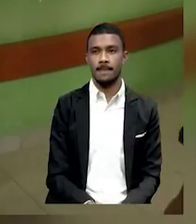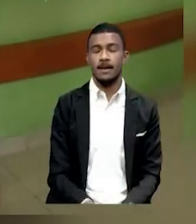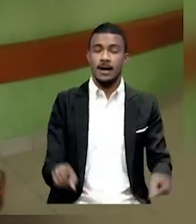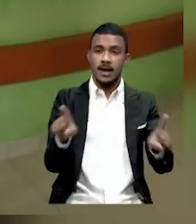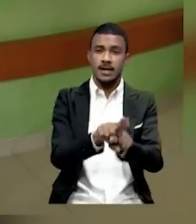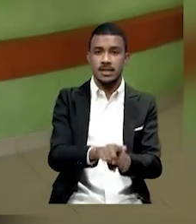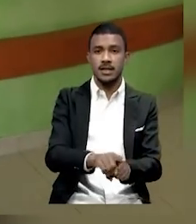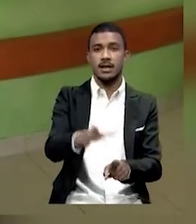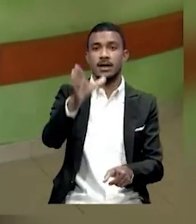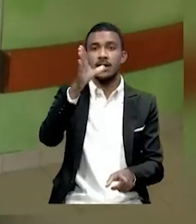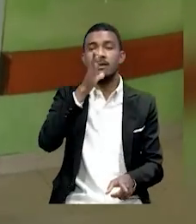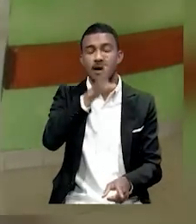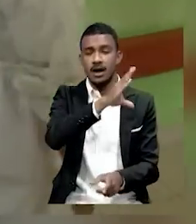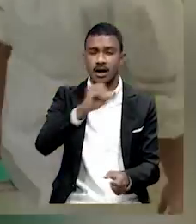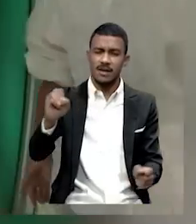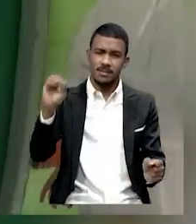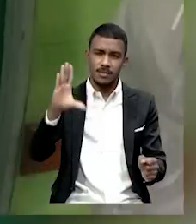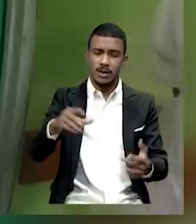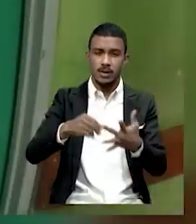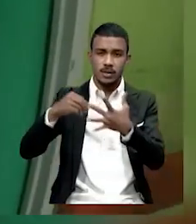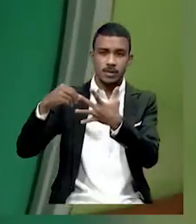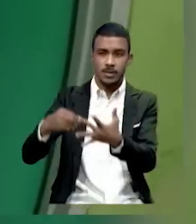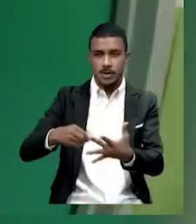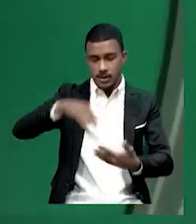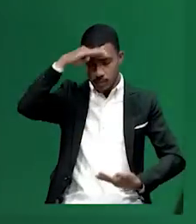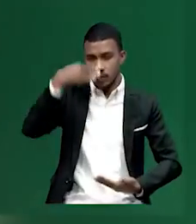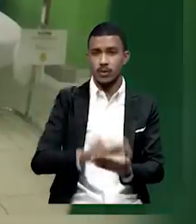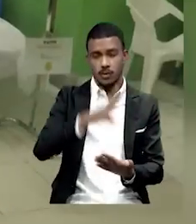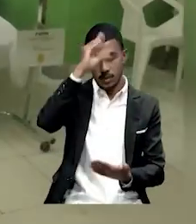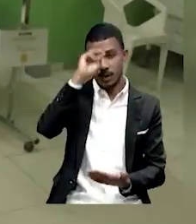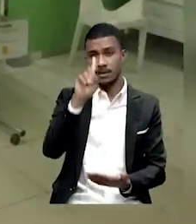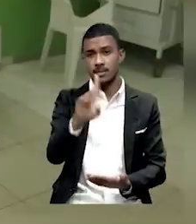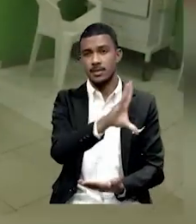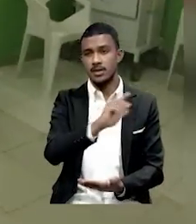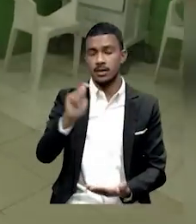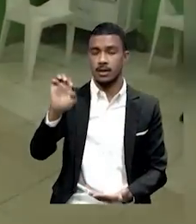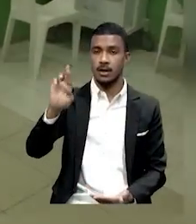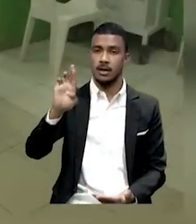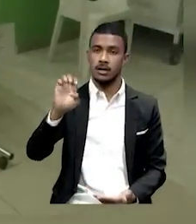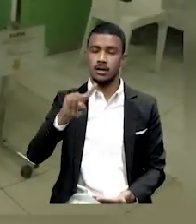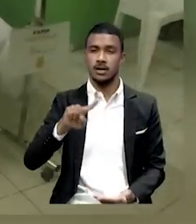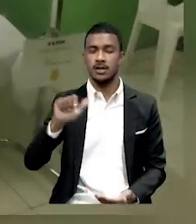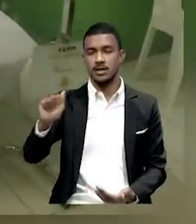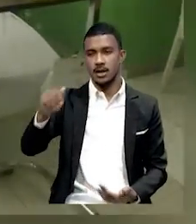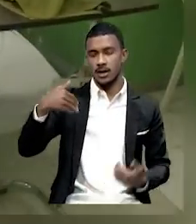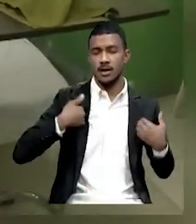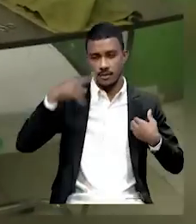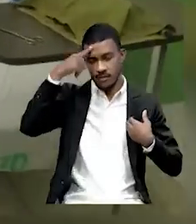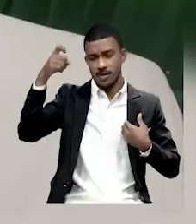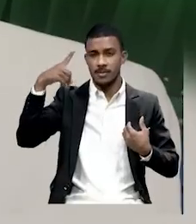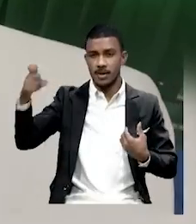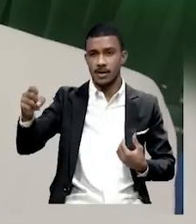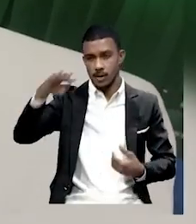Hanesan inan, ho uniku esperansa bo wang mane mesak. Teresa mosi ia mehi bot, atu ni wang mane mesak ne